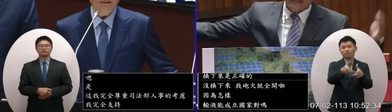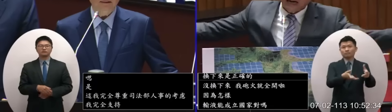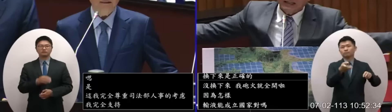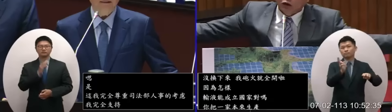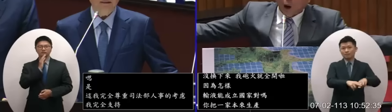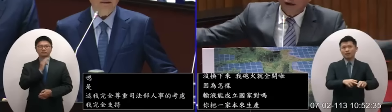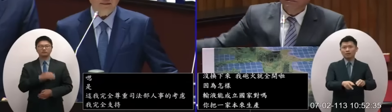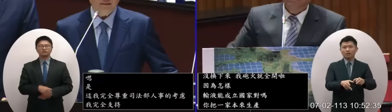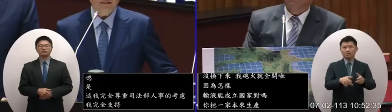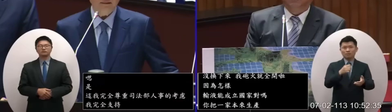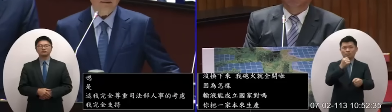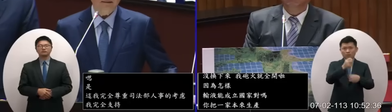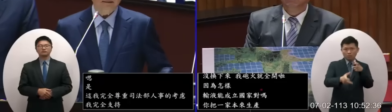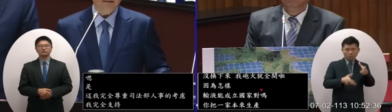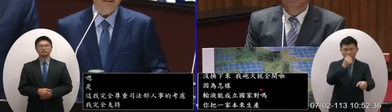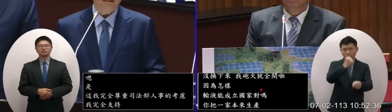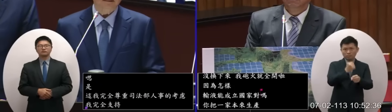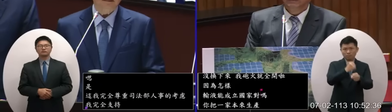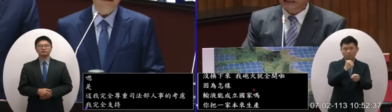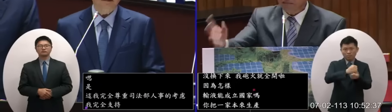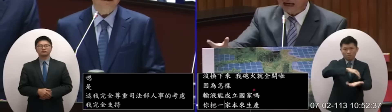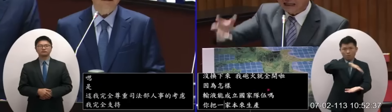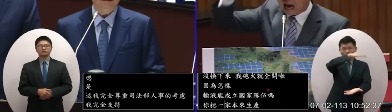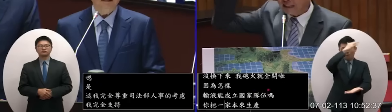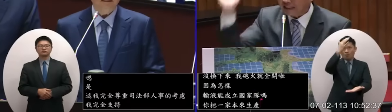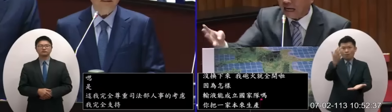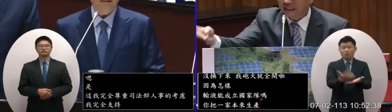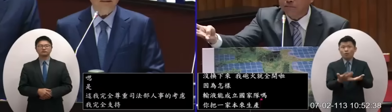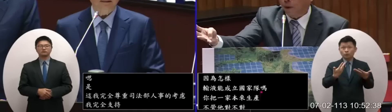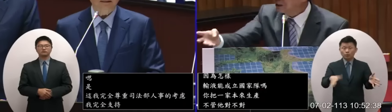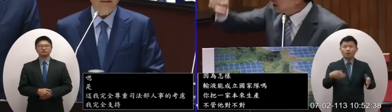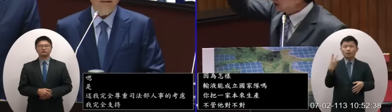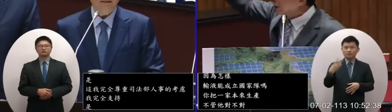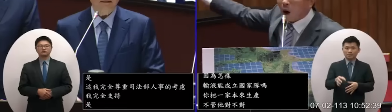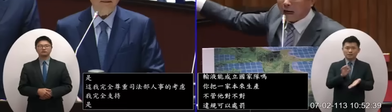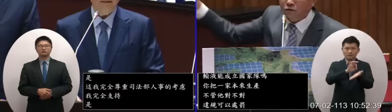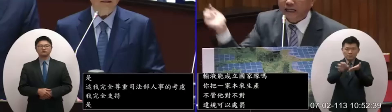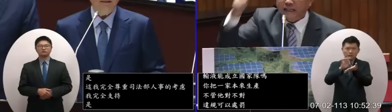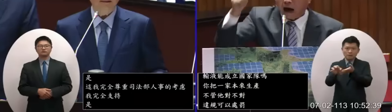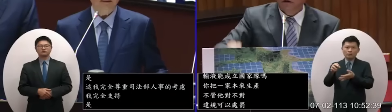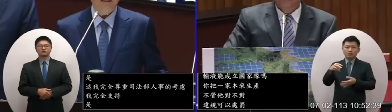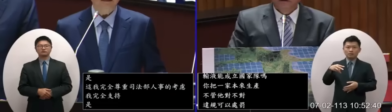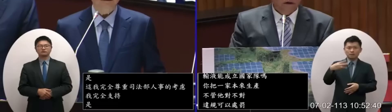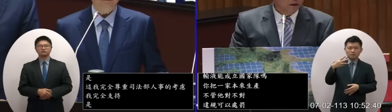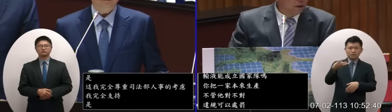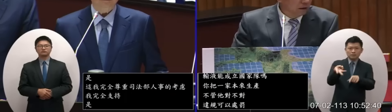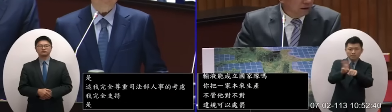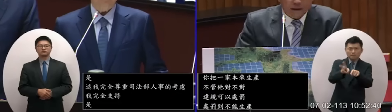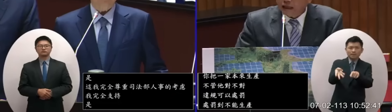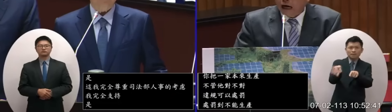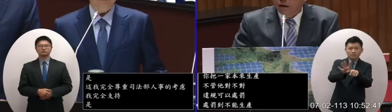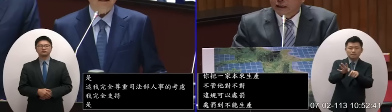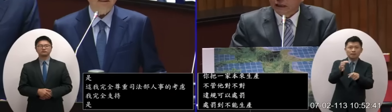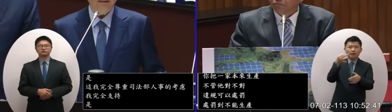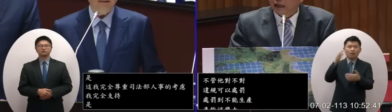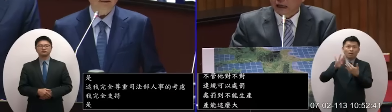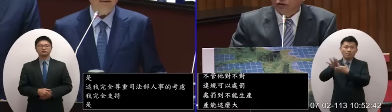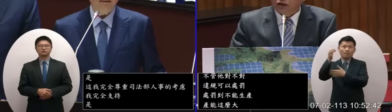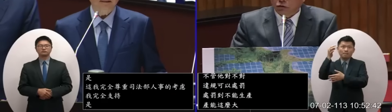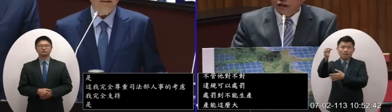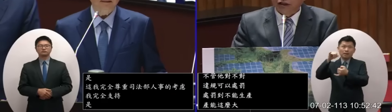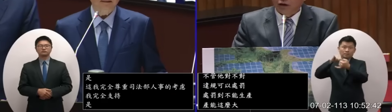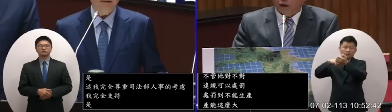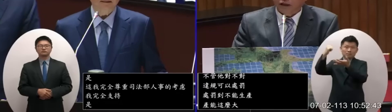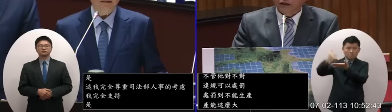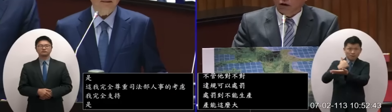大，哦，你今麦阁开3-4倍钱去外口进口，你进口的这间唔知敢是又阁是另外